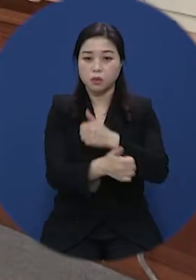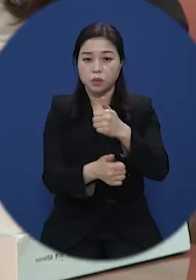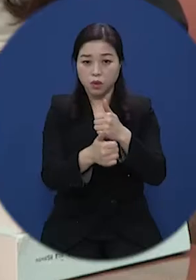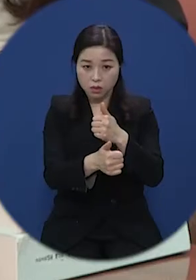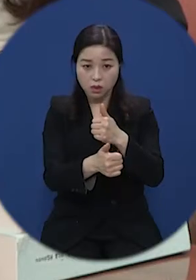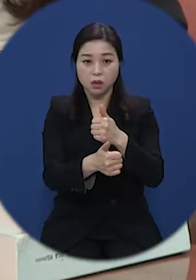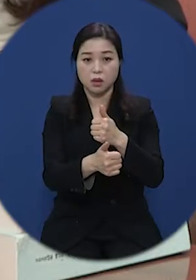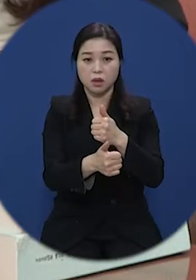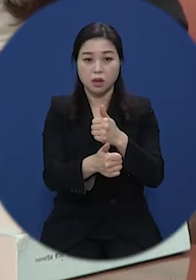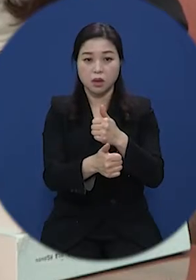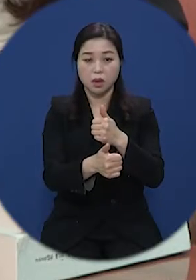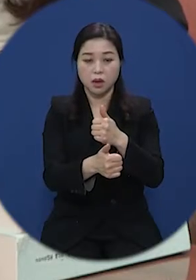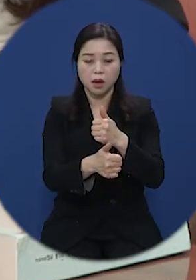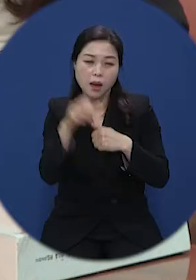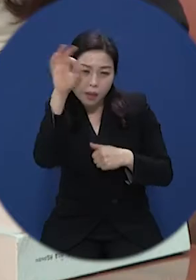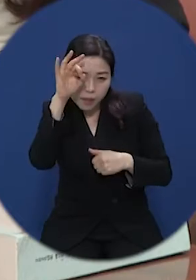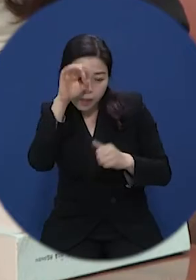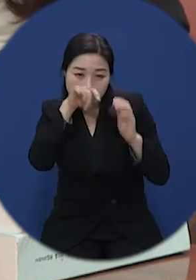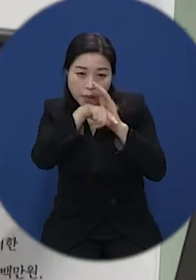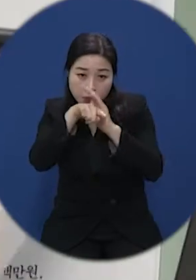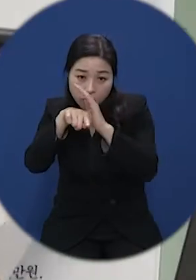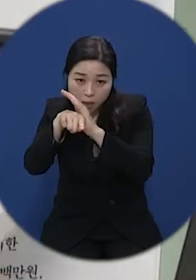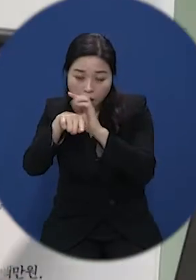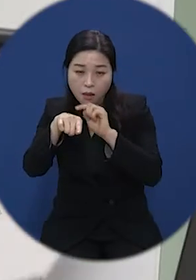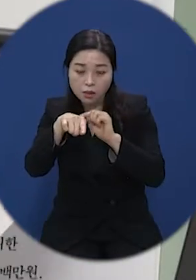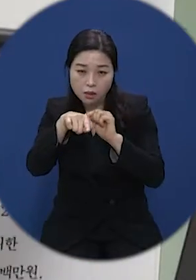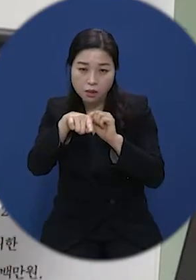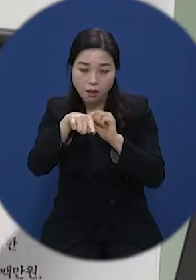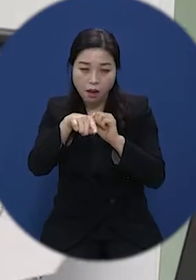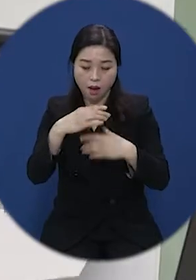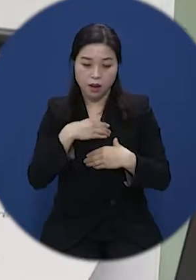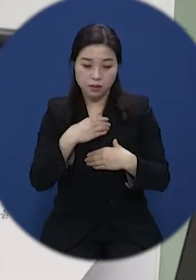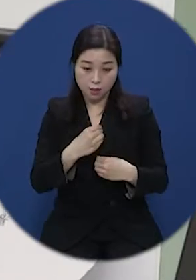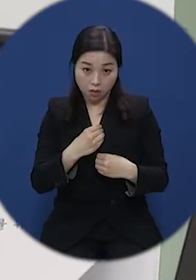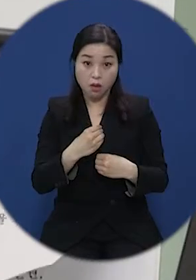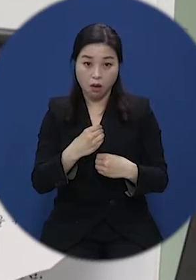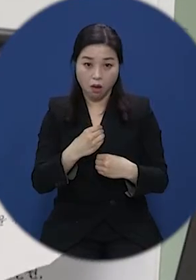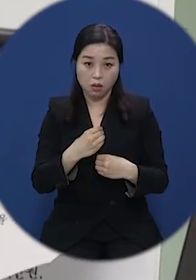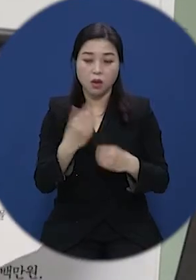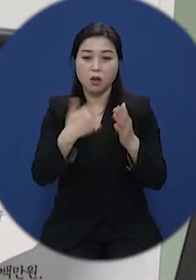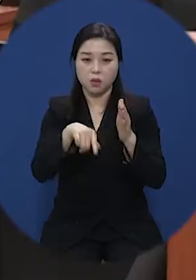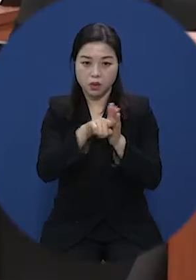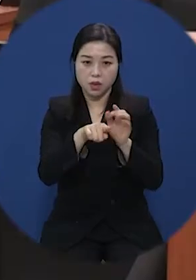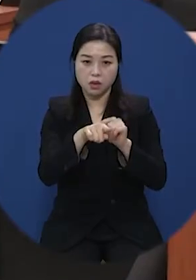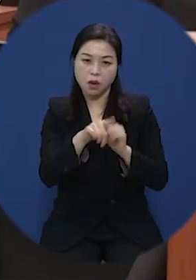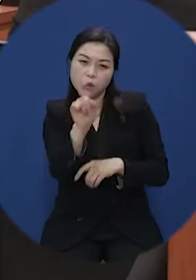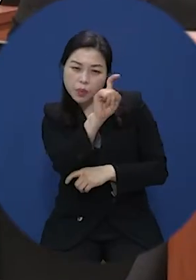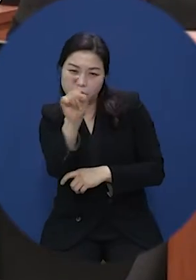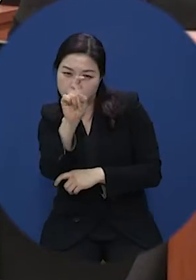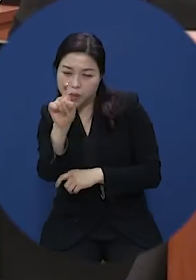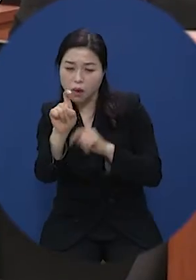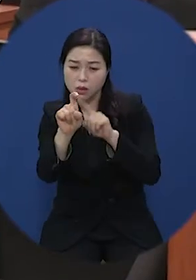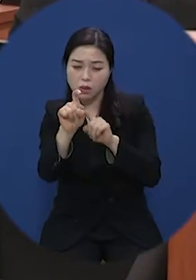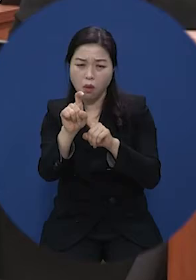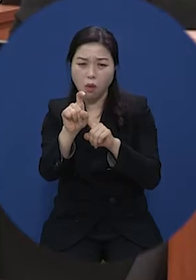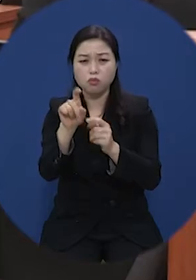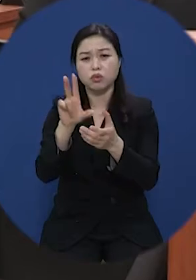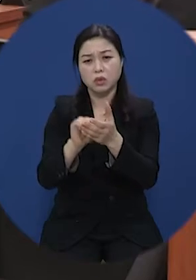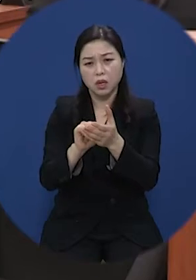보건복지위원회가 착동 사업의 방문 인력 안전 확보를 위한 호신용 스프레이 배브의 적절성을 질타했습니다.